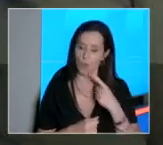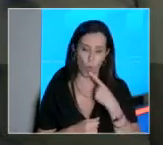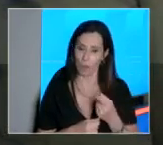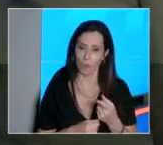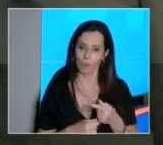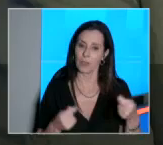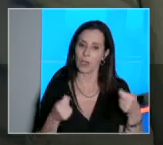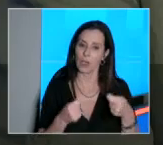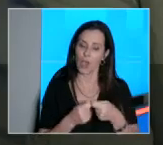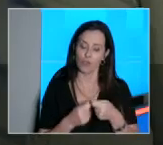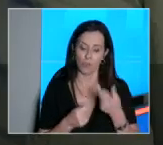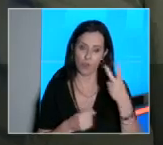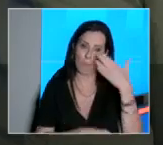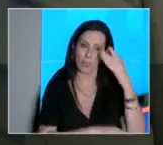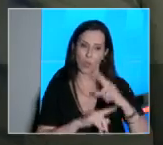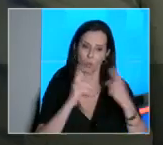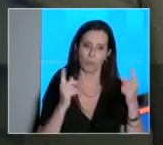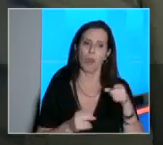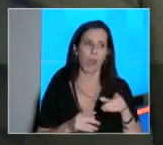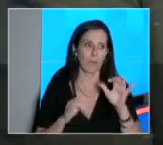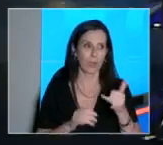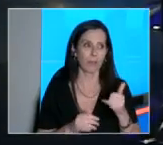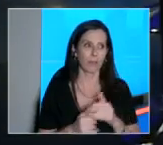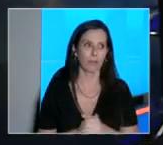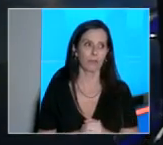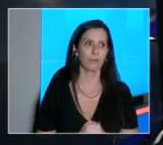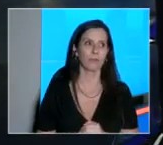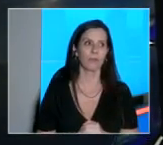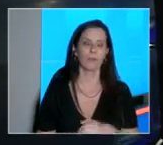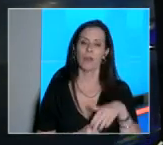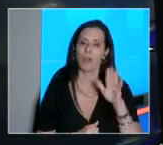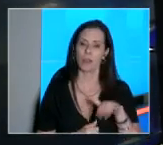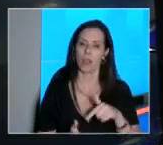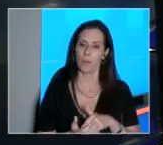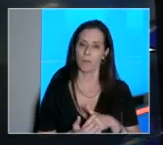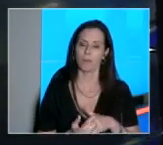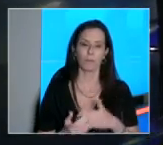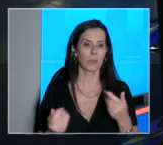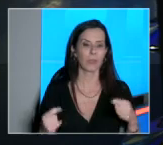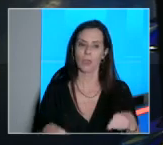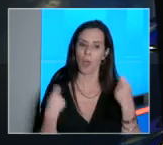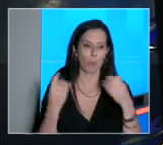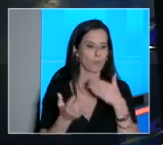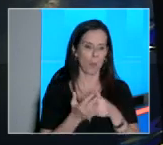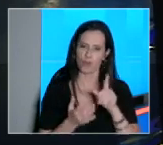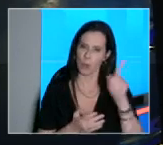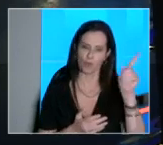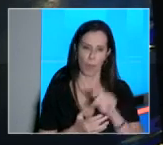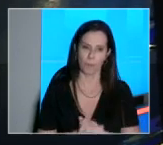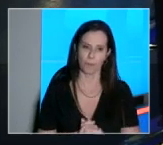לזה קשרים טרנס-לאומיים. אבל בהחלט כן, גם הצריכה של מוצרי תרבות ממשיכה גם